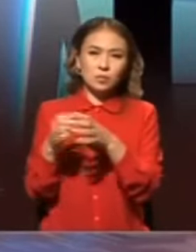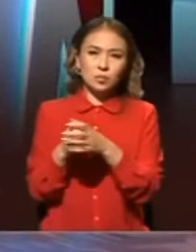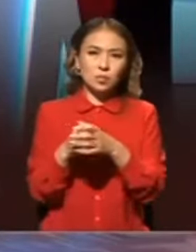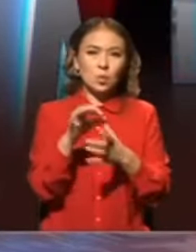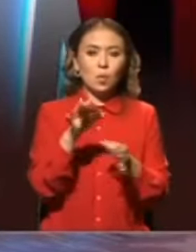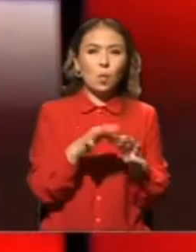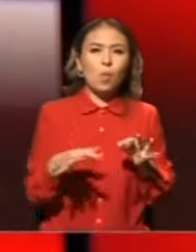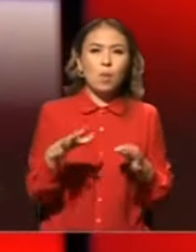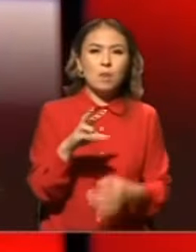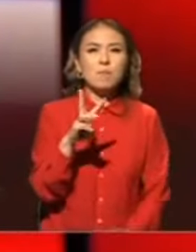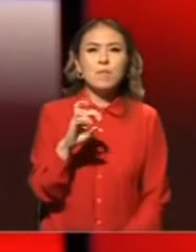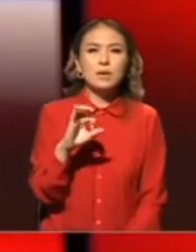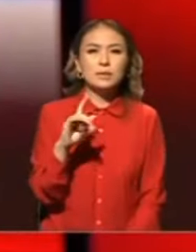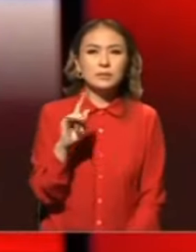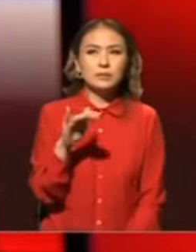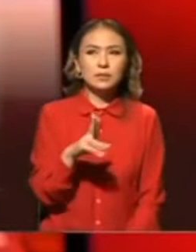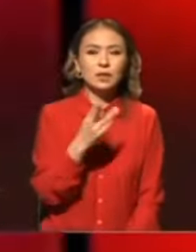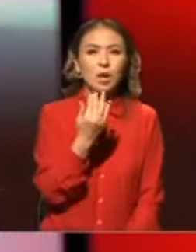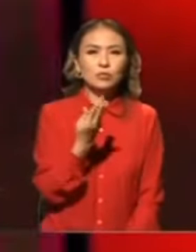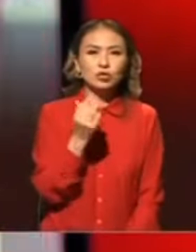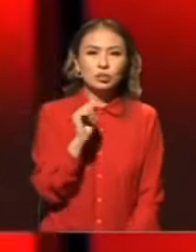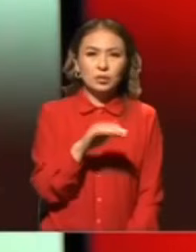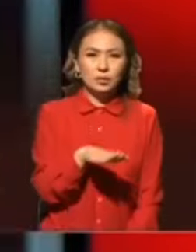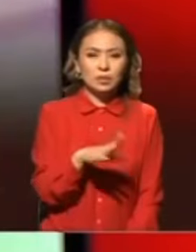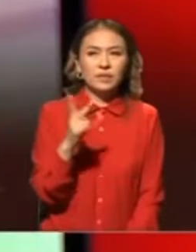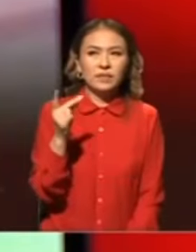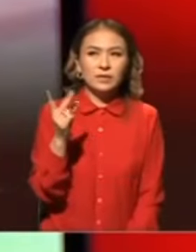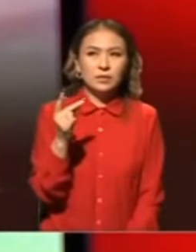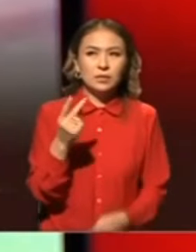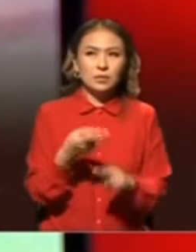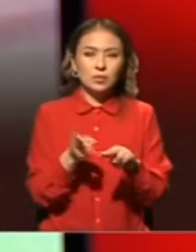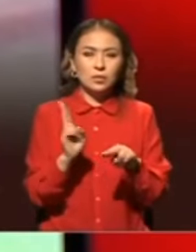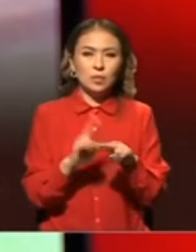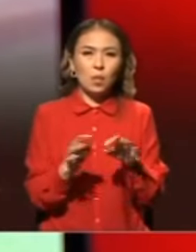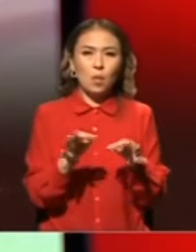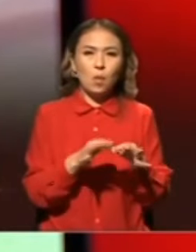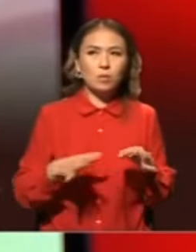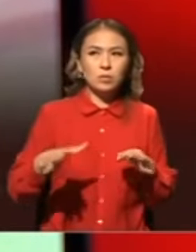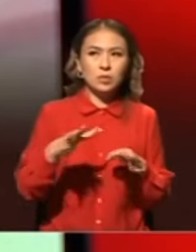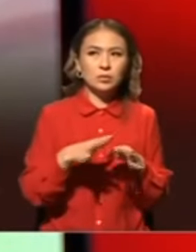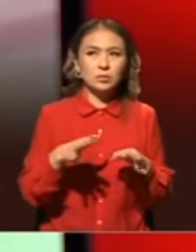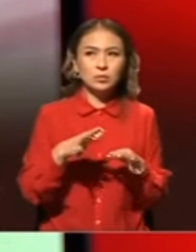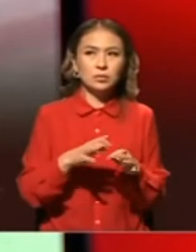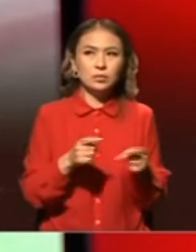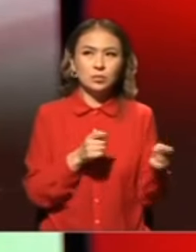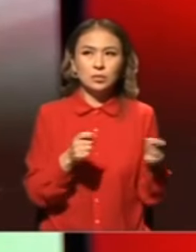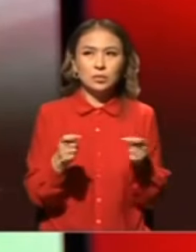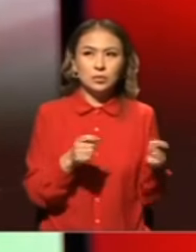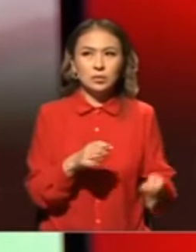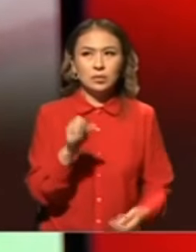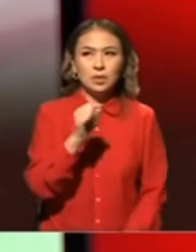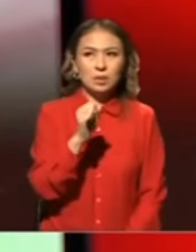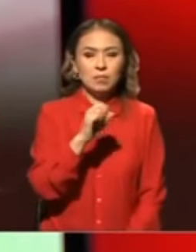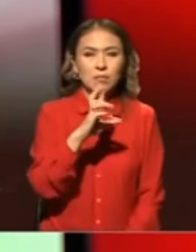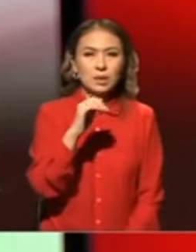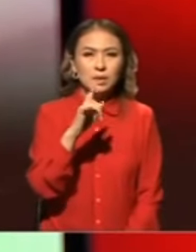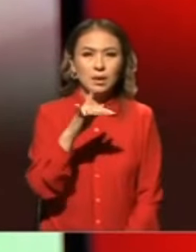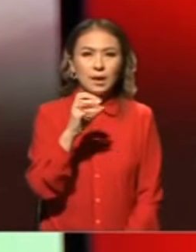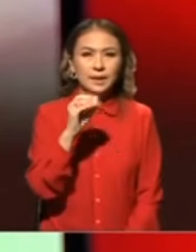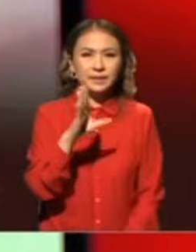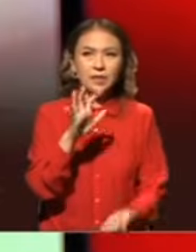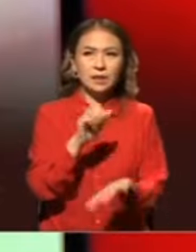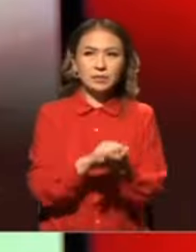мәслихат депутаттары, біреуі Төлеуова Қамшат, біреуі сол облыстағы партия филиалдың төрағасы Әлібек Базарғалиев айналысып